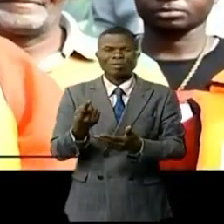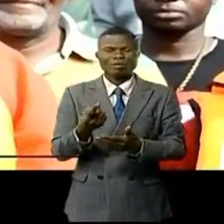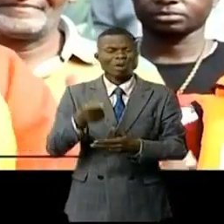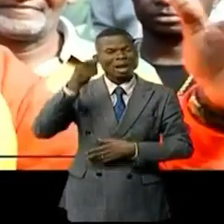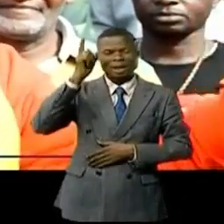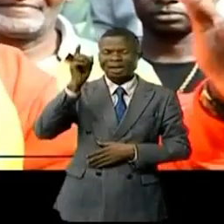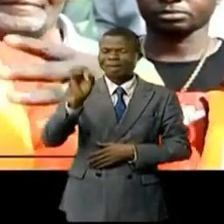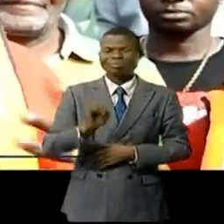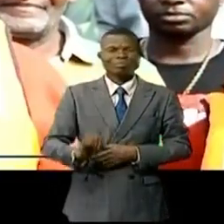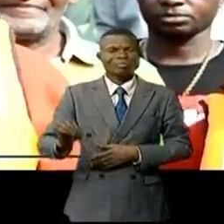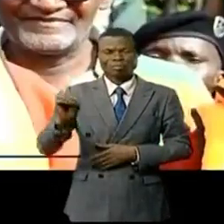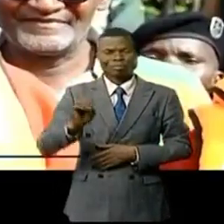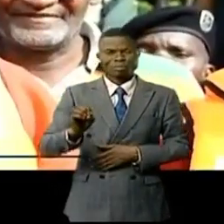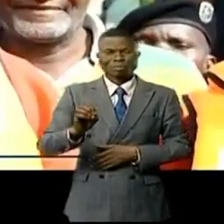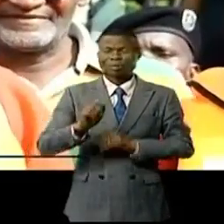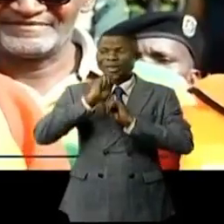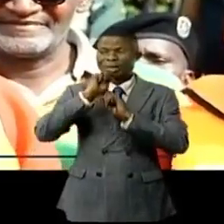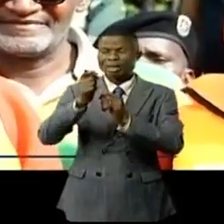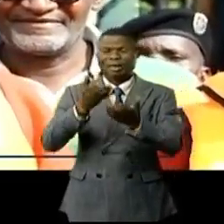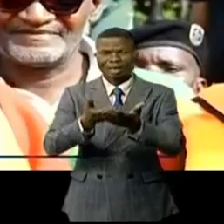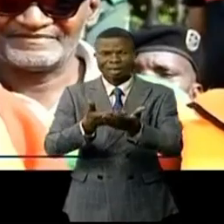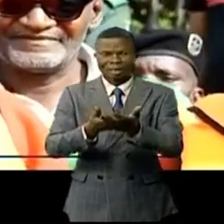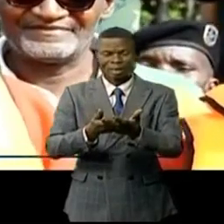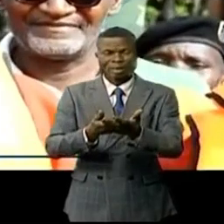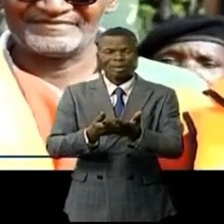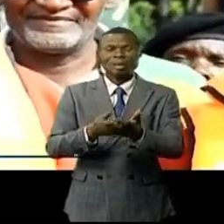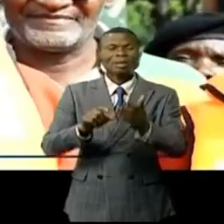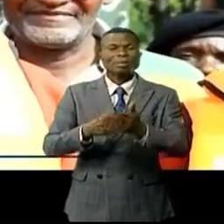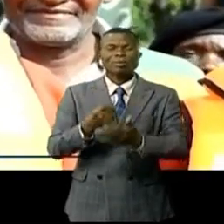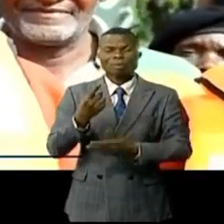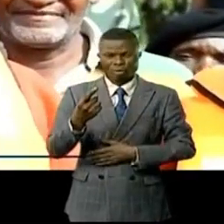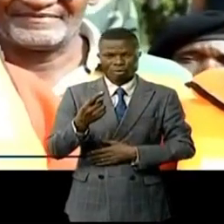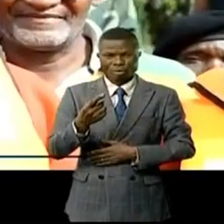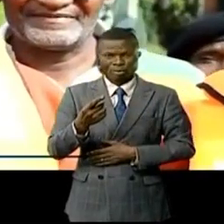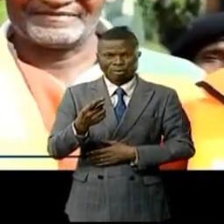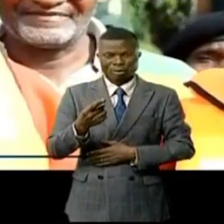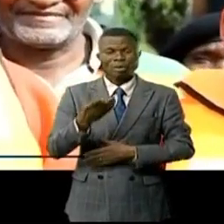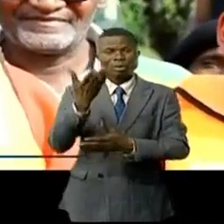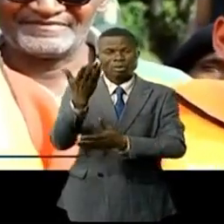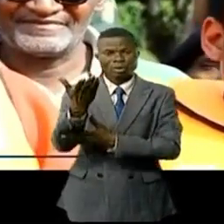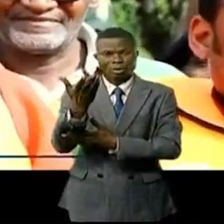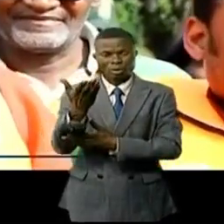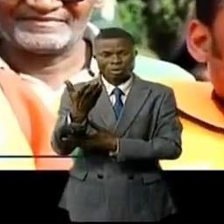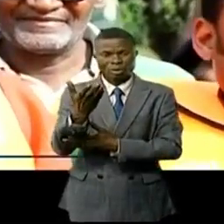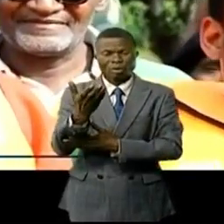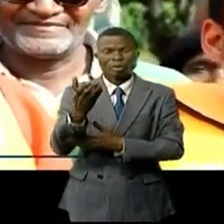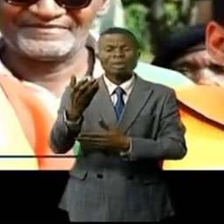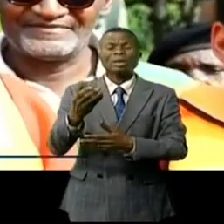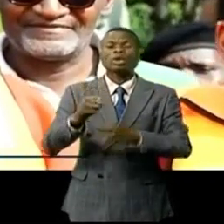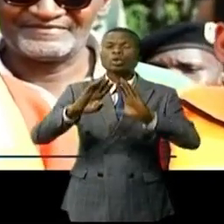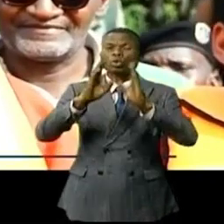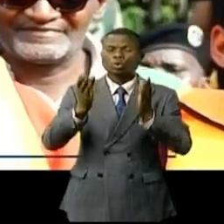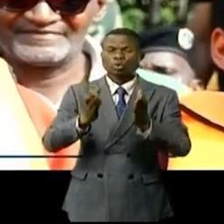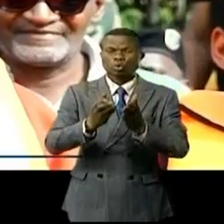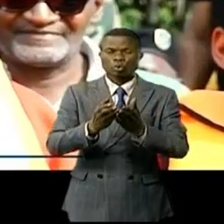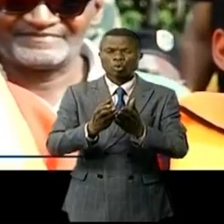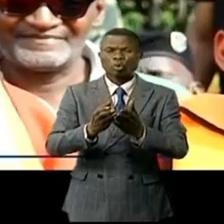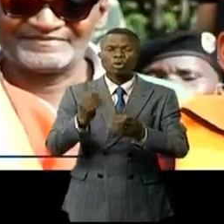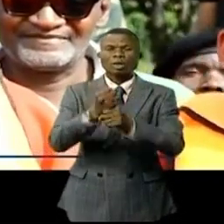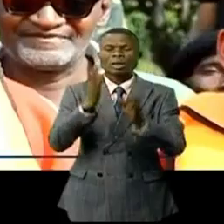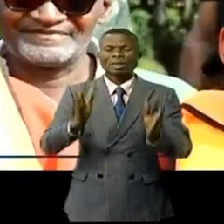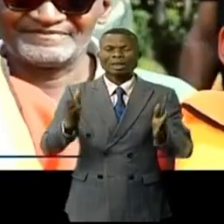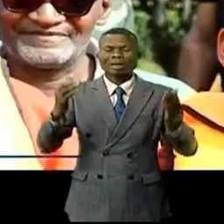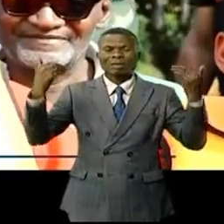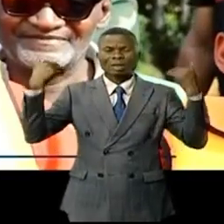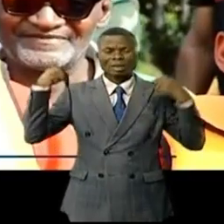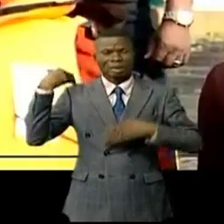Tshisekedi, ces gestes est une première et je demande au service de l'État de bien vouloir protéger